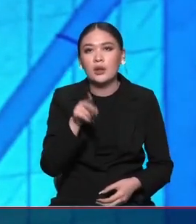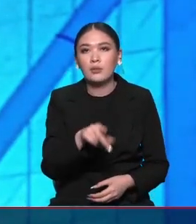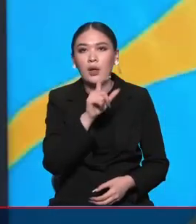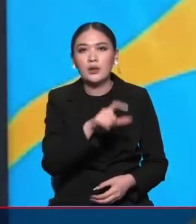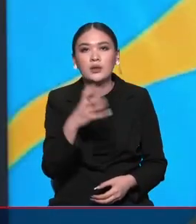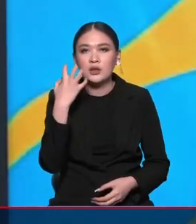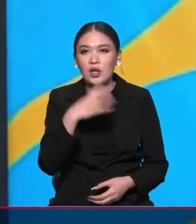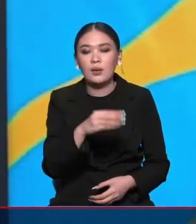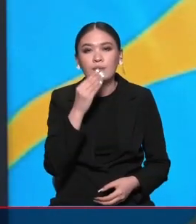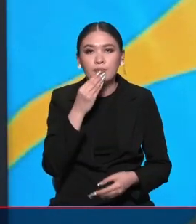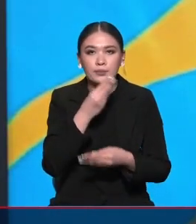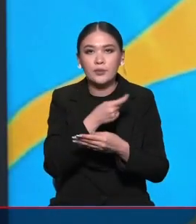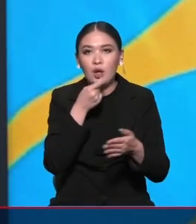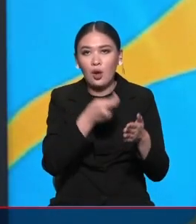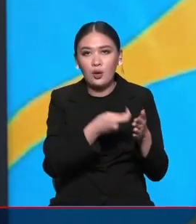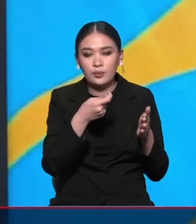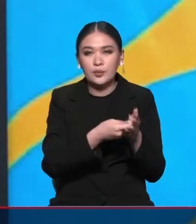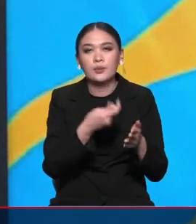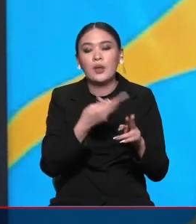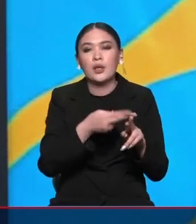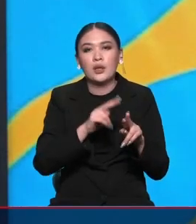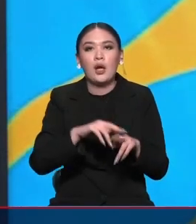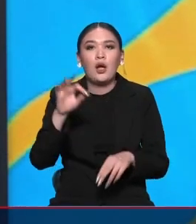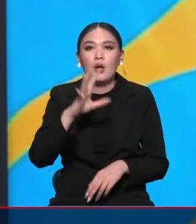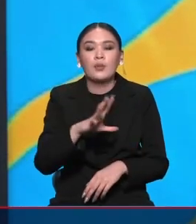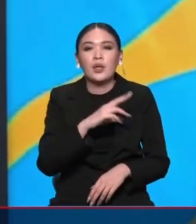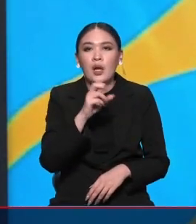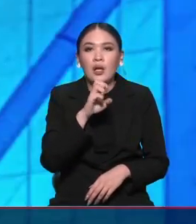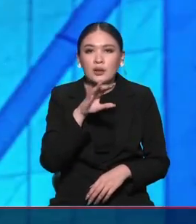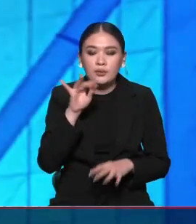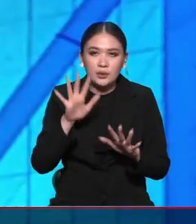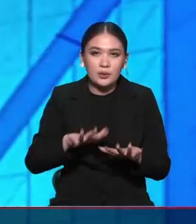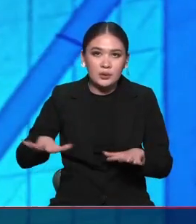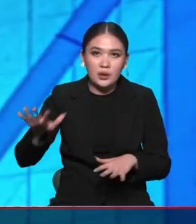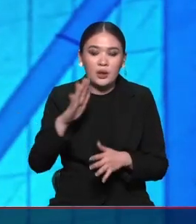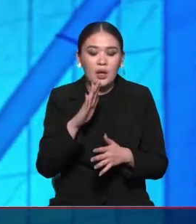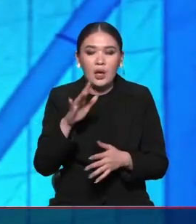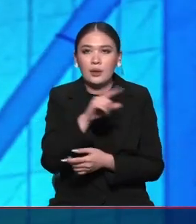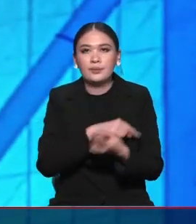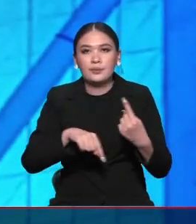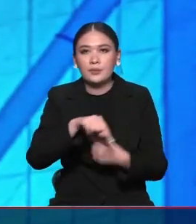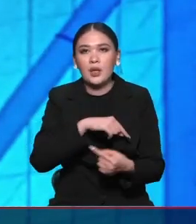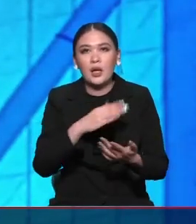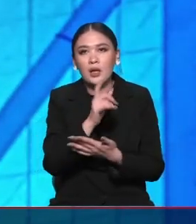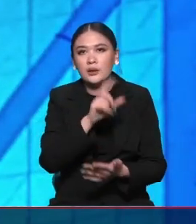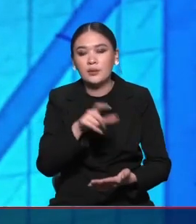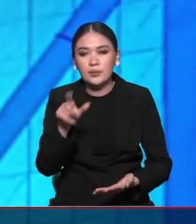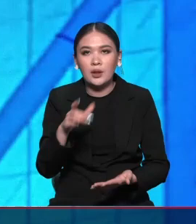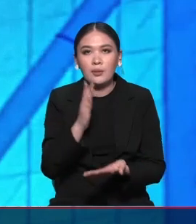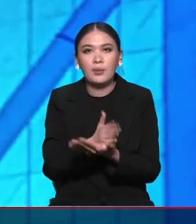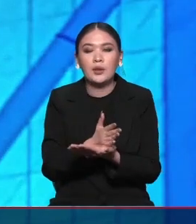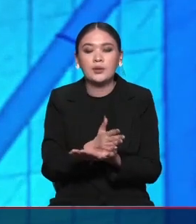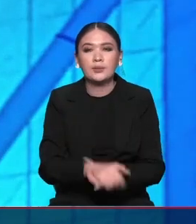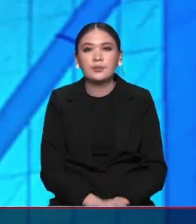етіп отырмыз. Және де Қазақстан халқы ассамблеясының кәсіпкерлері бар. Ол кәсіпкерлер жаңағы